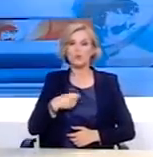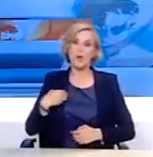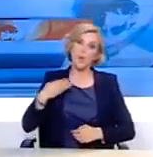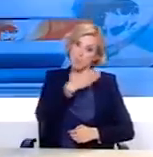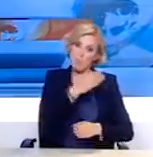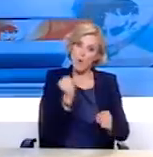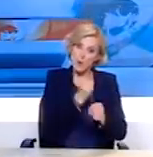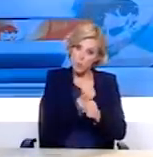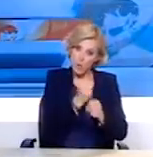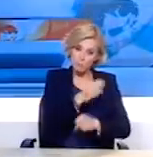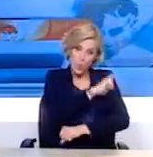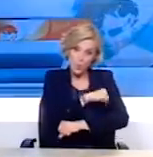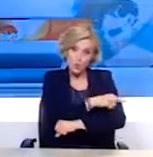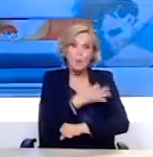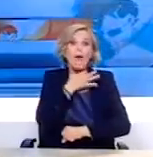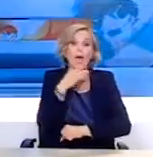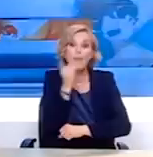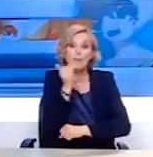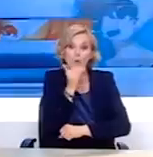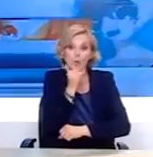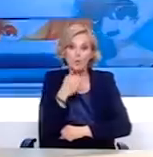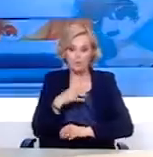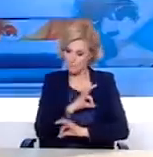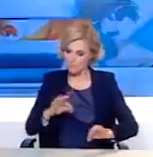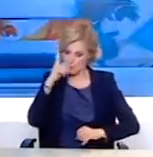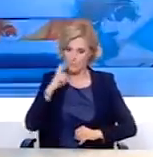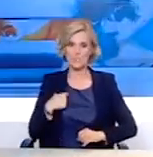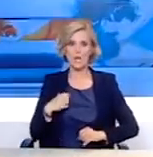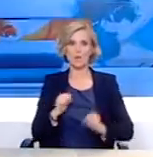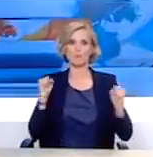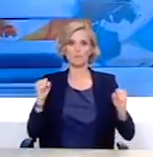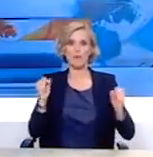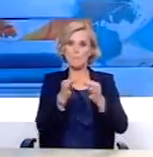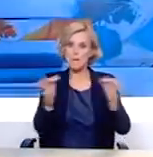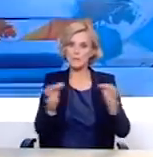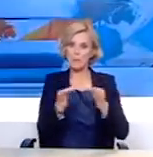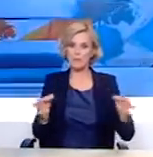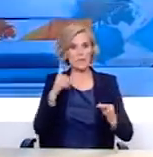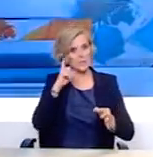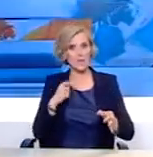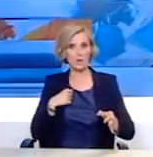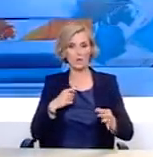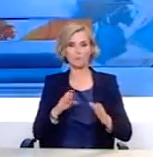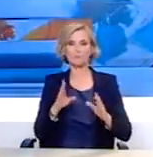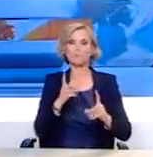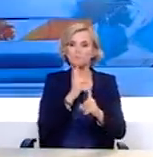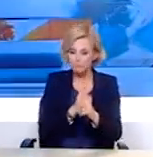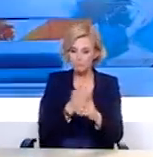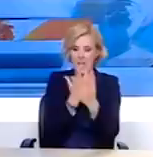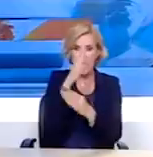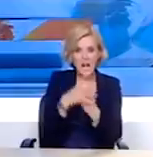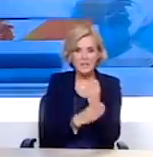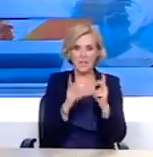επίγοντα και να είμαι στην πρώτη γραμμή των επίγοντων χωρίς να φοβάμαι να κολλήσω τον ιό, τηρώντας όμως τα άλλα μέτρα που πρέπει να τηρώ σαν επαγγελματίας